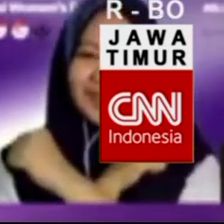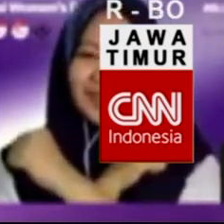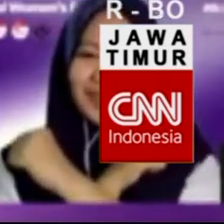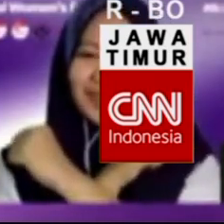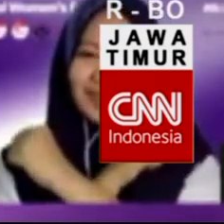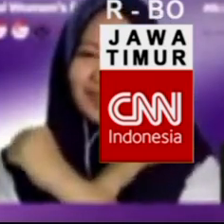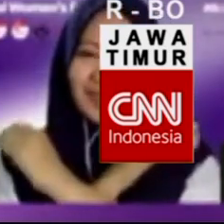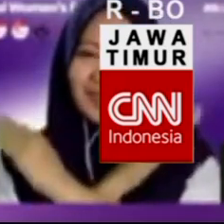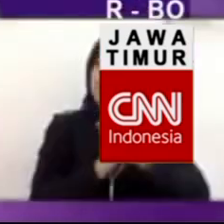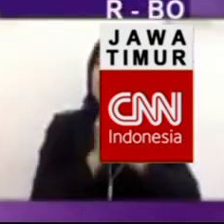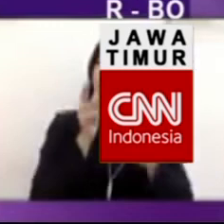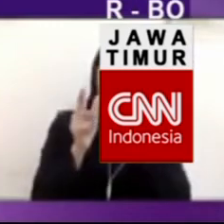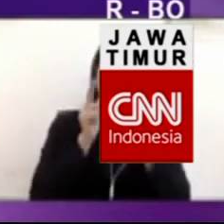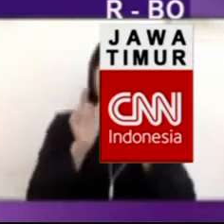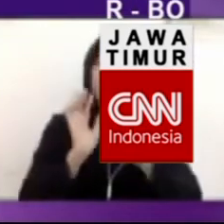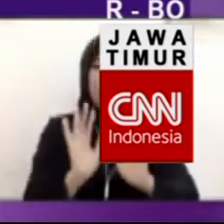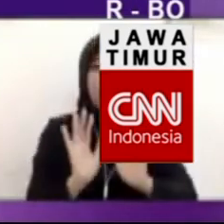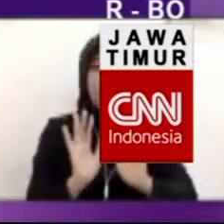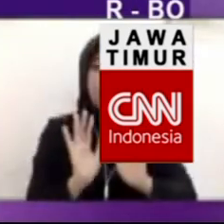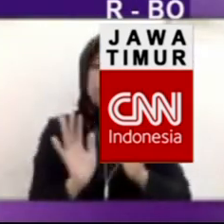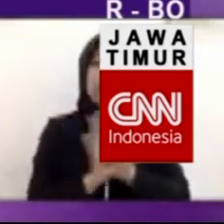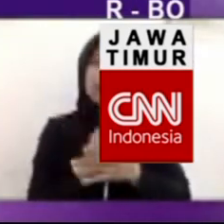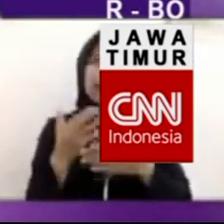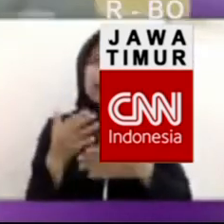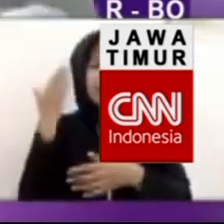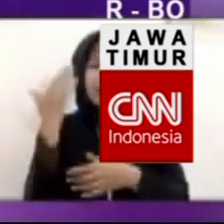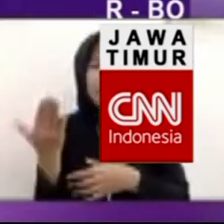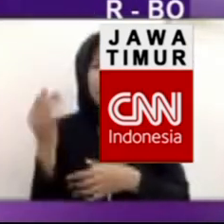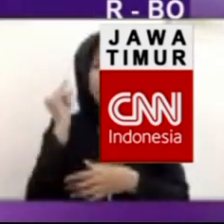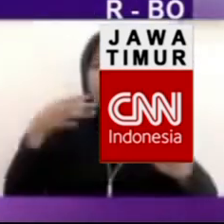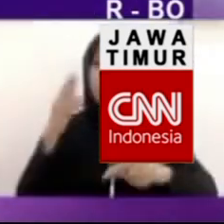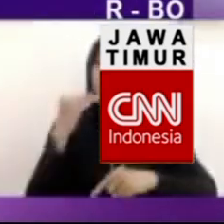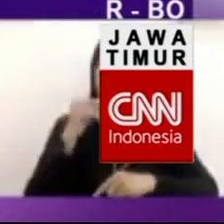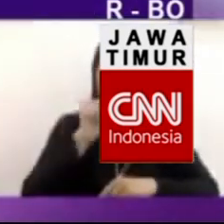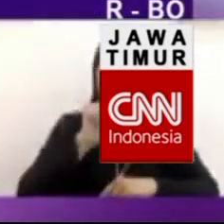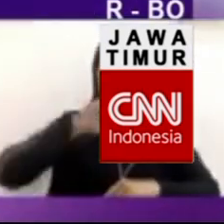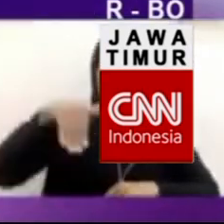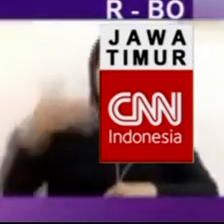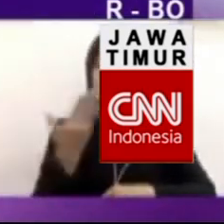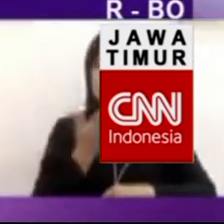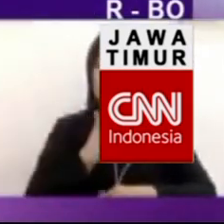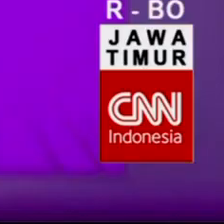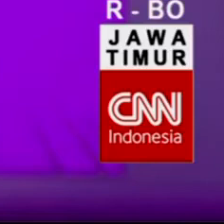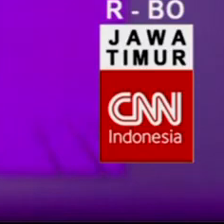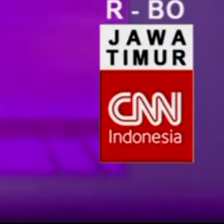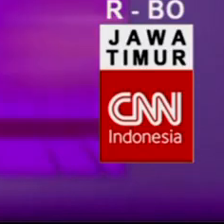mempromosikan kesetaraan keragaman serta inklusi yang digelar oleh Konjen Amerika Serikat di Surabaya.